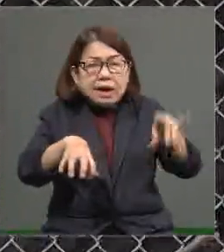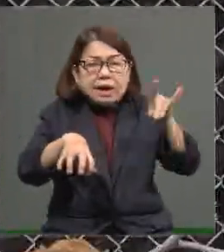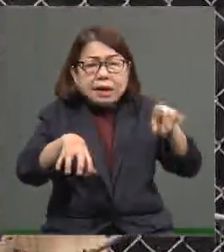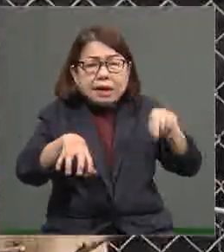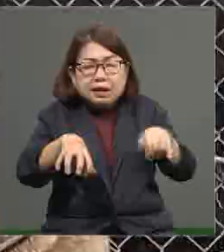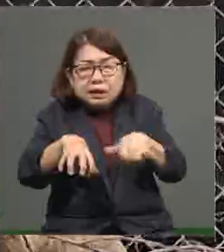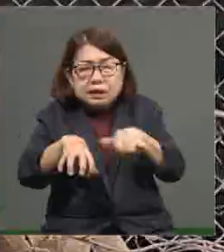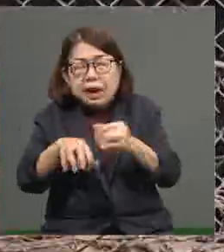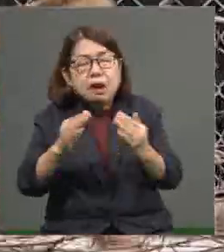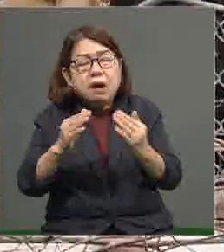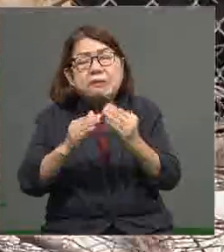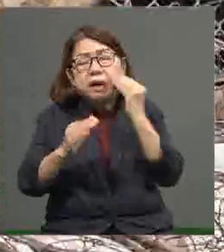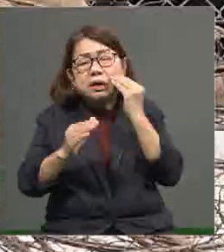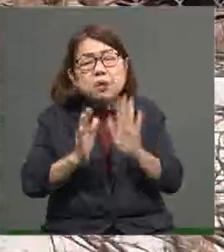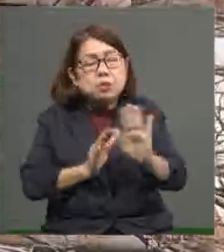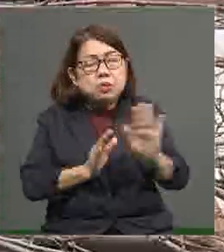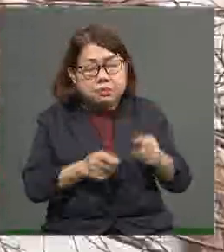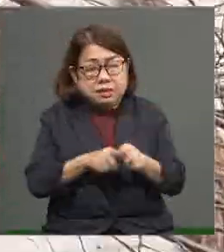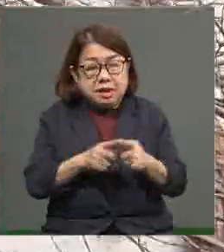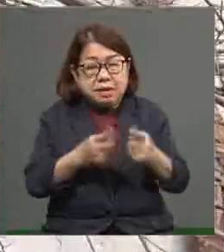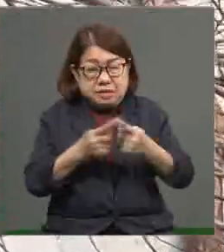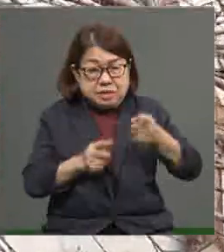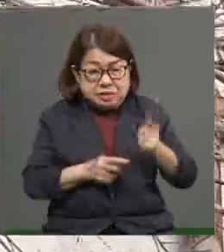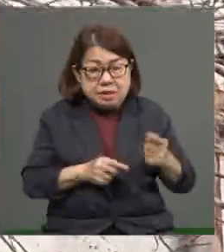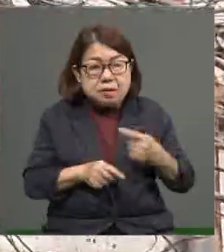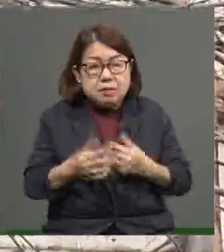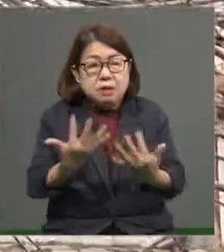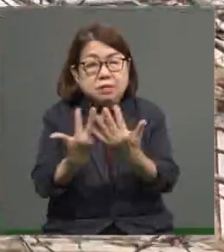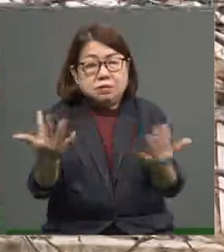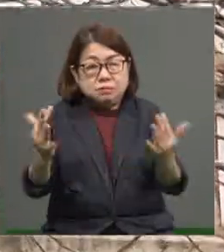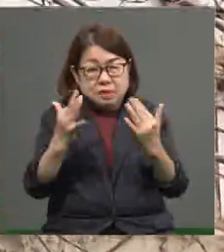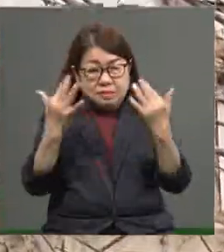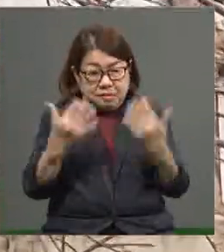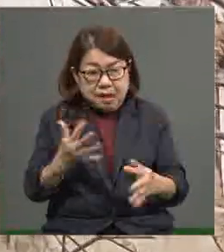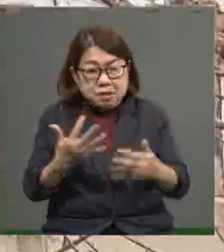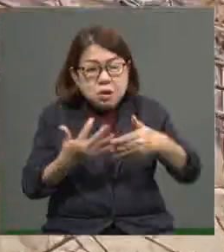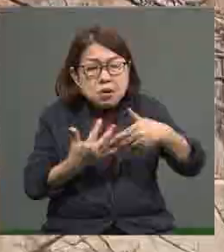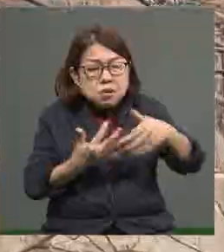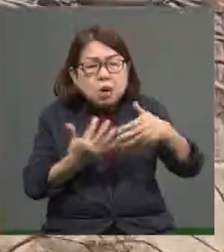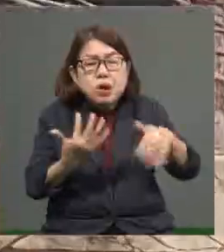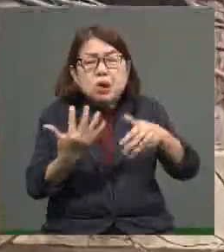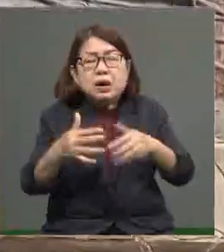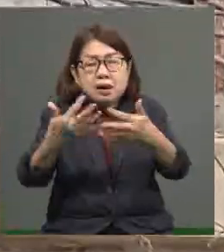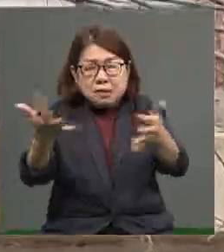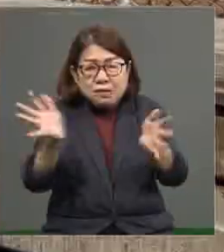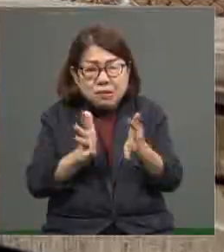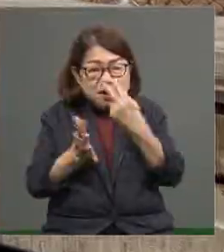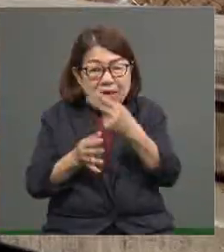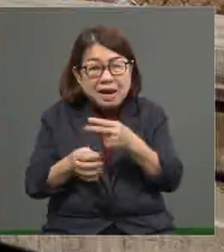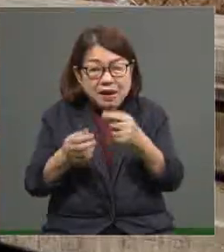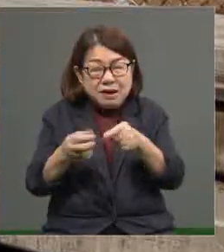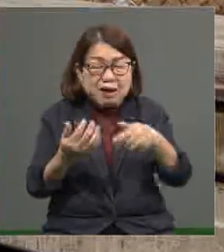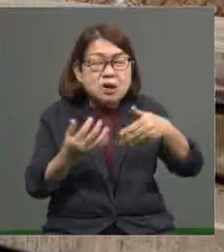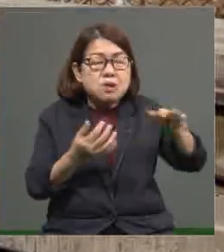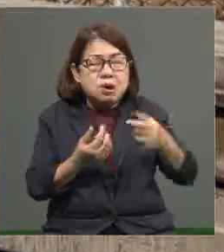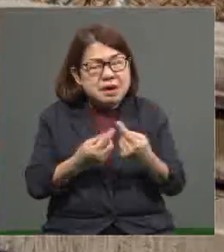อยู่ตรงใกล้ๆนี่แหละส่วนใหญ่บางส่วนเนี่ยออกมานอกกรงแต่ก็อยู่ตรงกรงอยู่รอบๆกรงเนี่ยนั่งอยู่ตรงเฮะคืออาจจะแค่อยู่